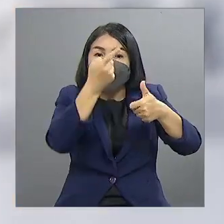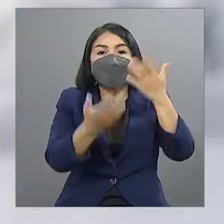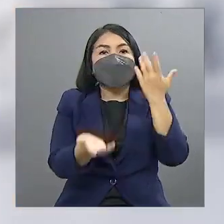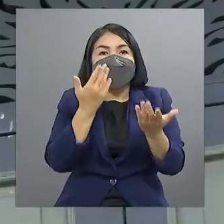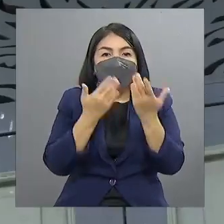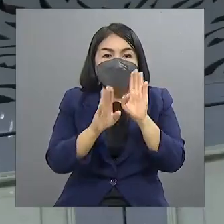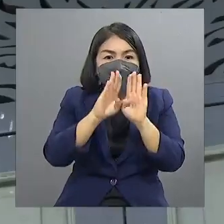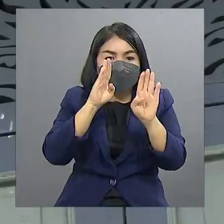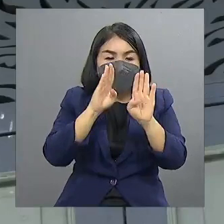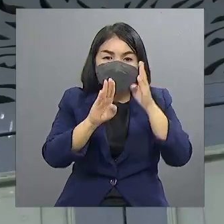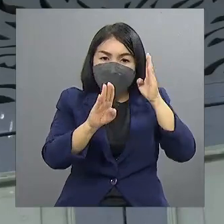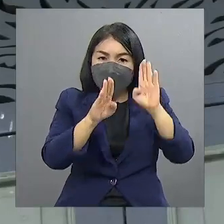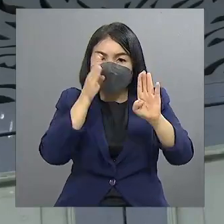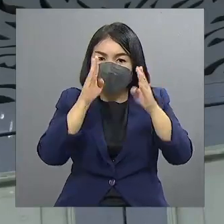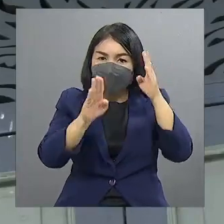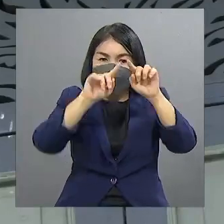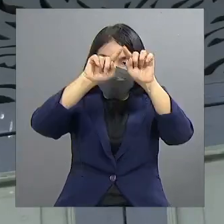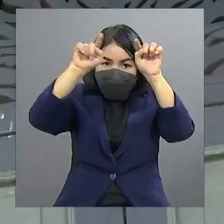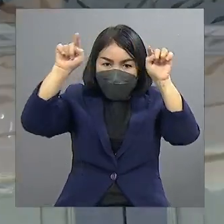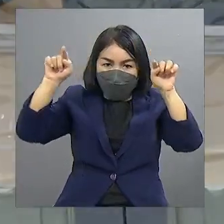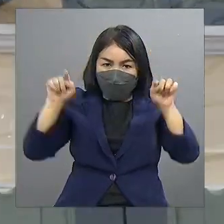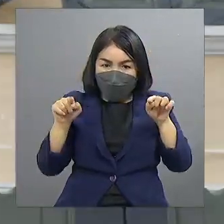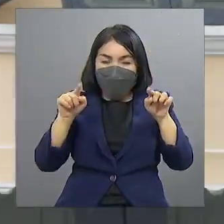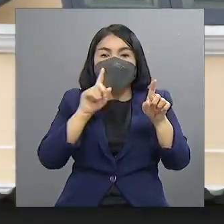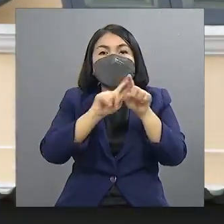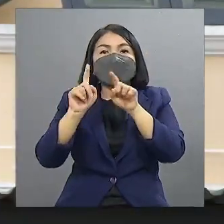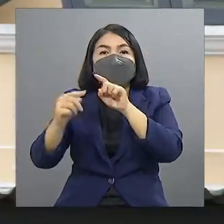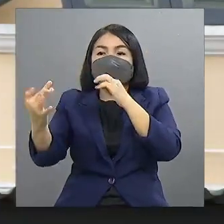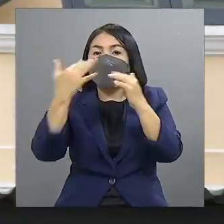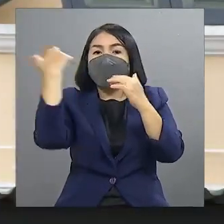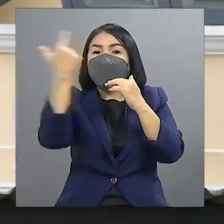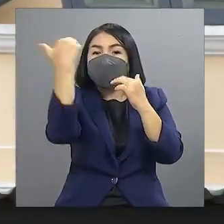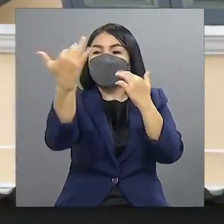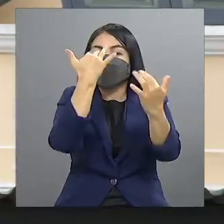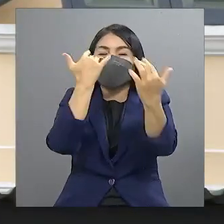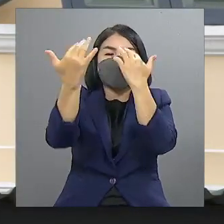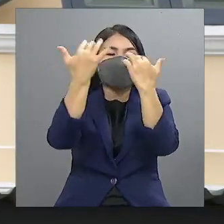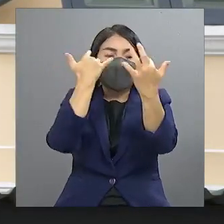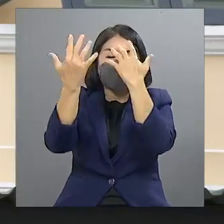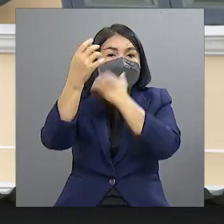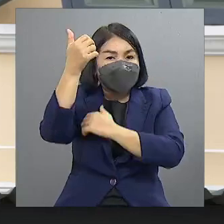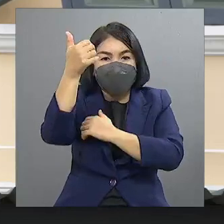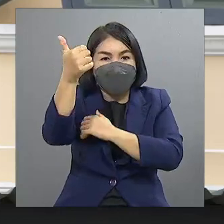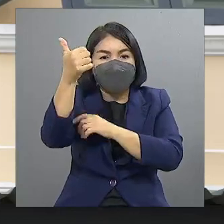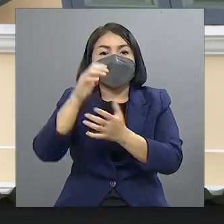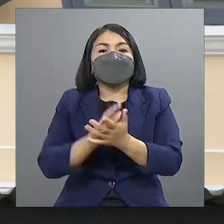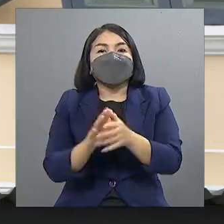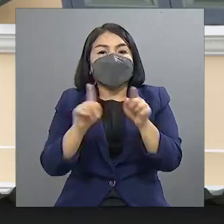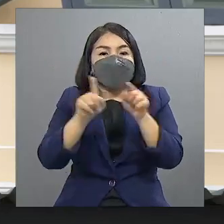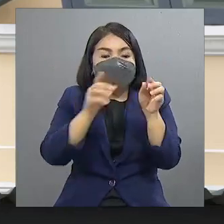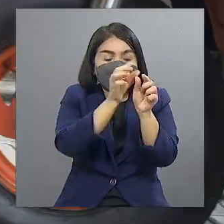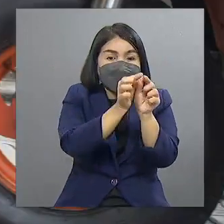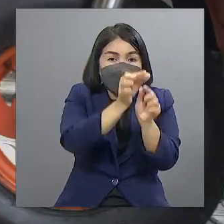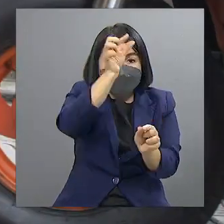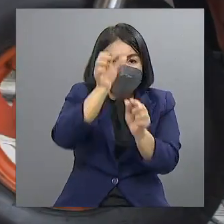างสี่เหลี่ยมยอดโค้งตอนบนกรุแผงระบายอากาศไม้ฉลุอยู่ในกรอบซุ้มโค้งใหญ่คันโดยเสาสี่เหลี่ยมเป็นจังหวะยาวต